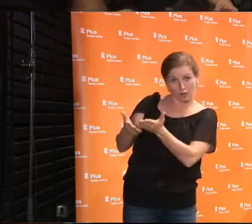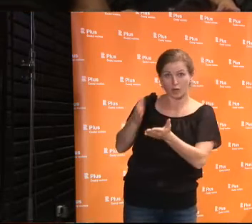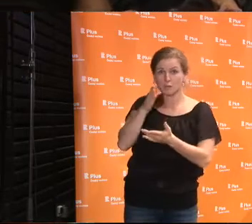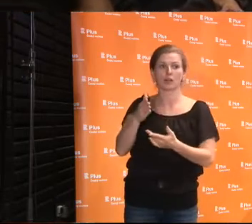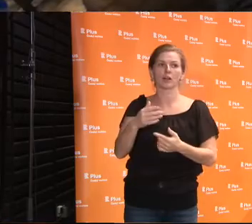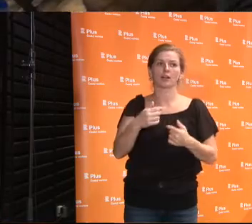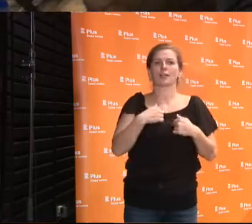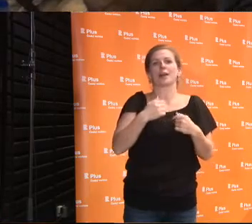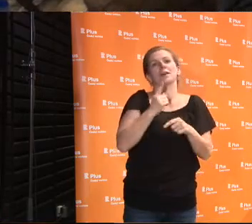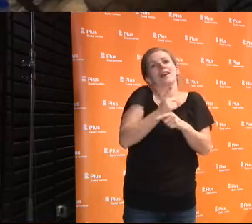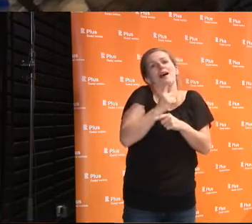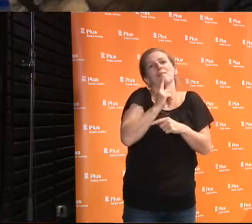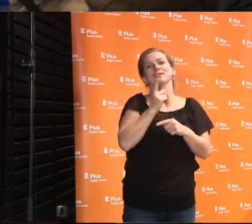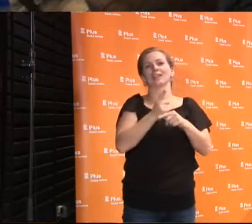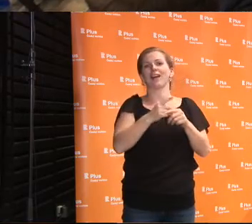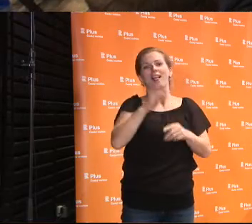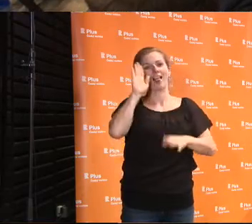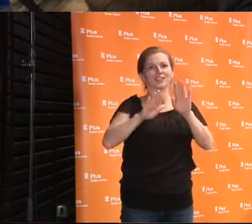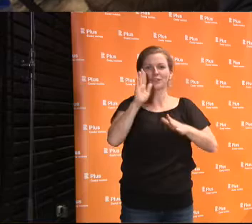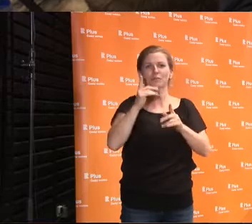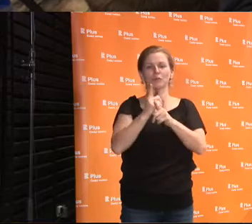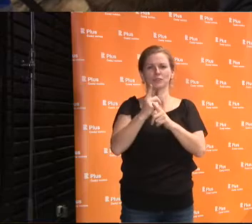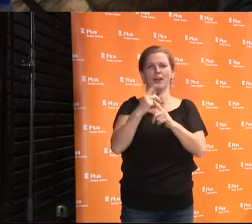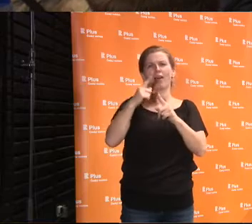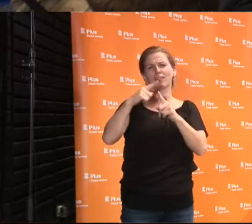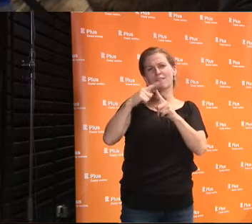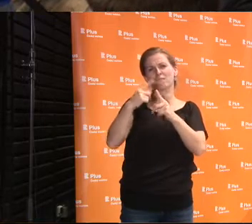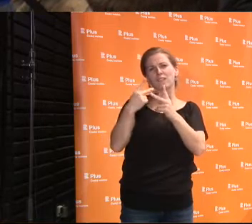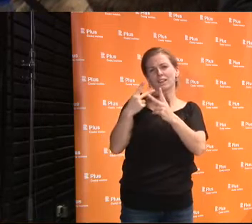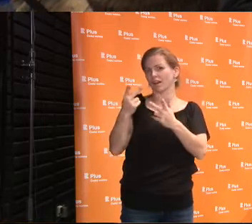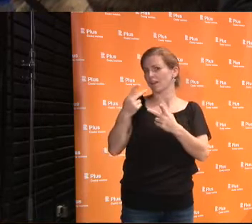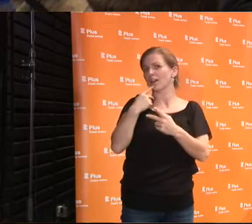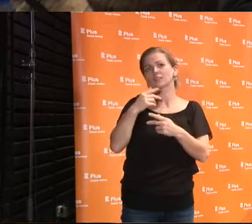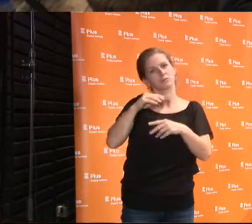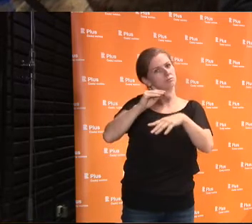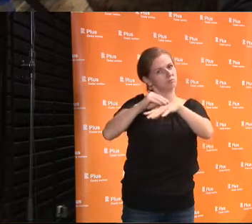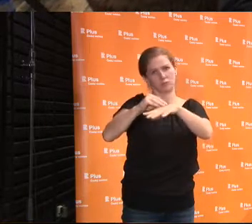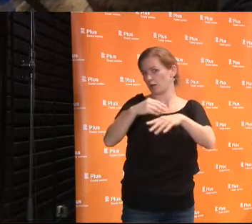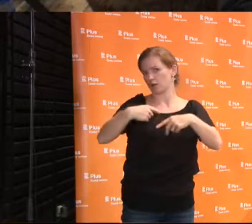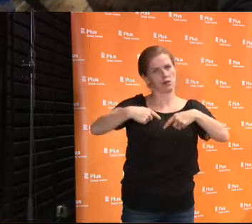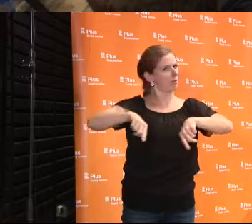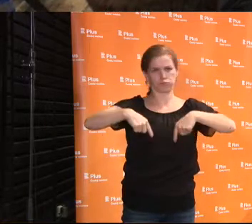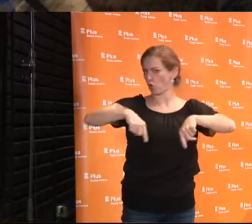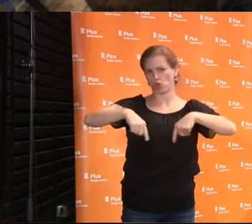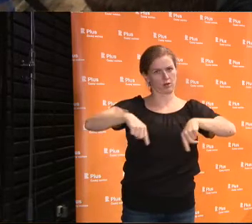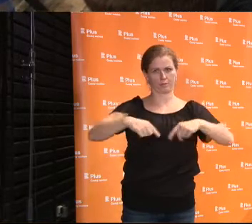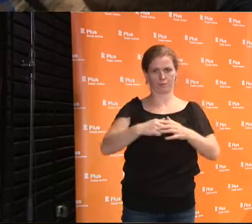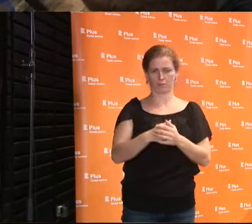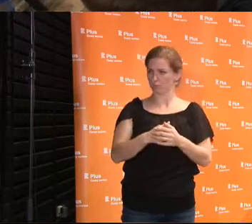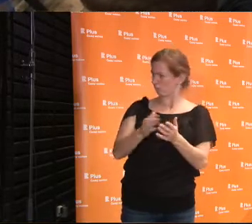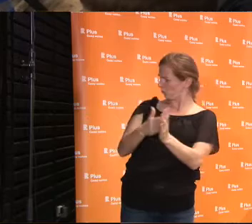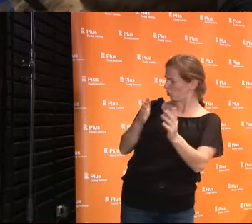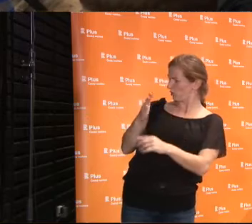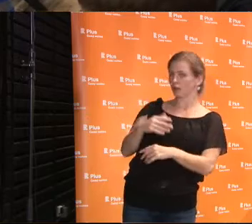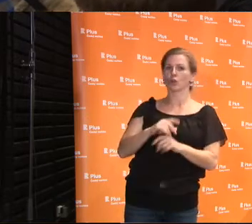anketě hlasovala pouze na Twitteru, takže jsem se teďka nevyjadřovala. A na Twitteru jste hlasovala jak? Že se nebojím. A proč se nebojíte? Protože se snažím